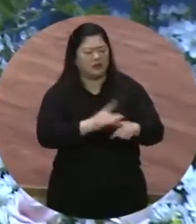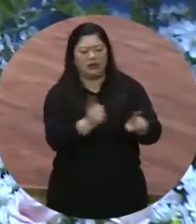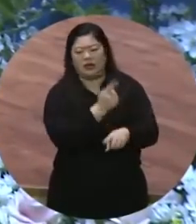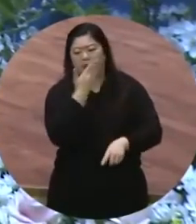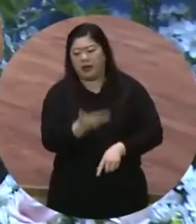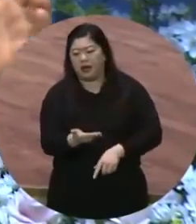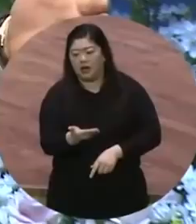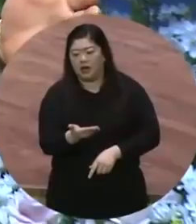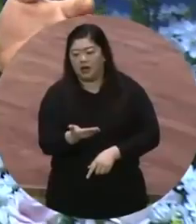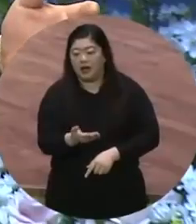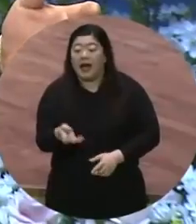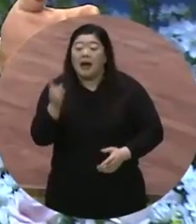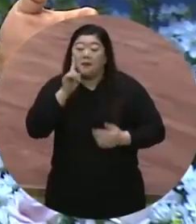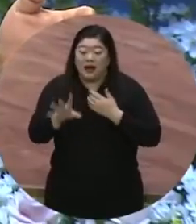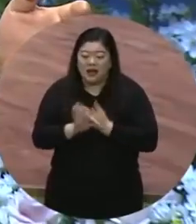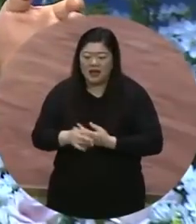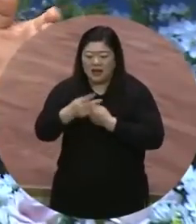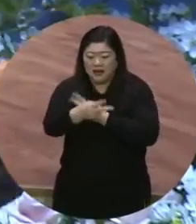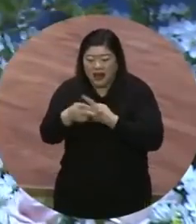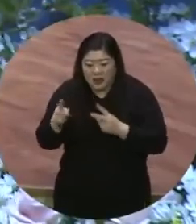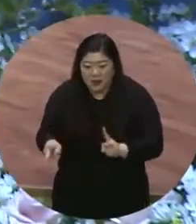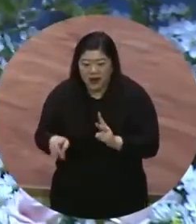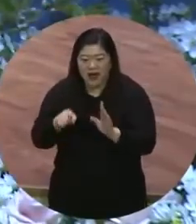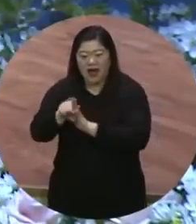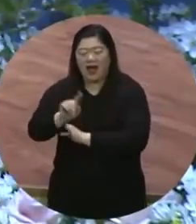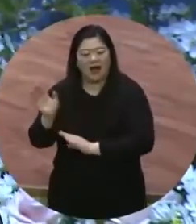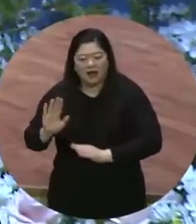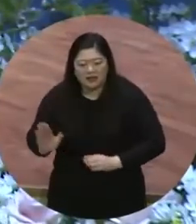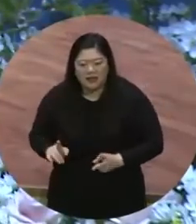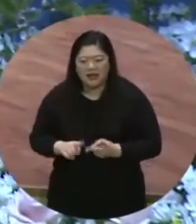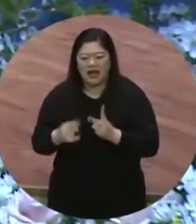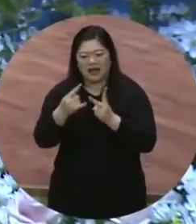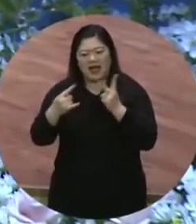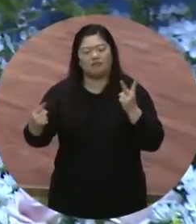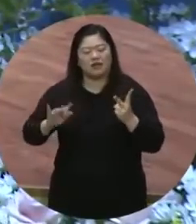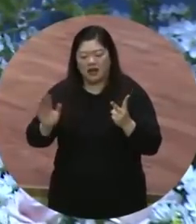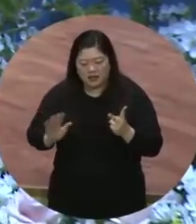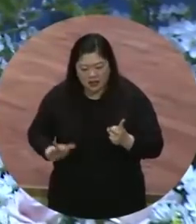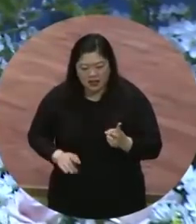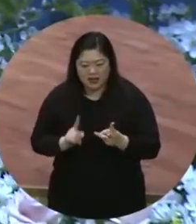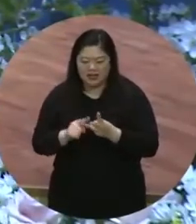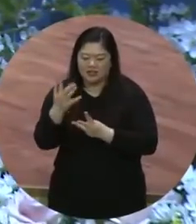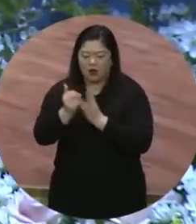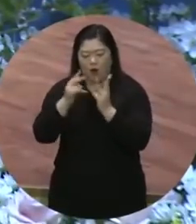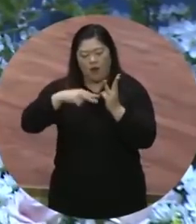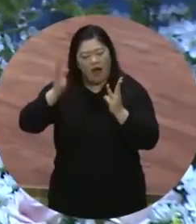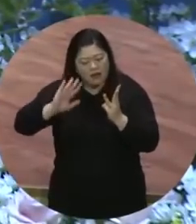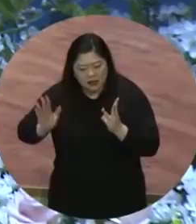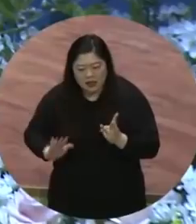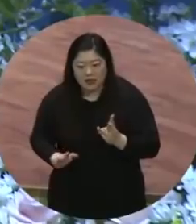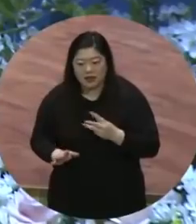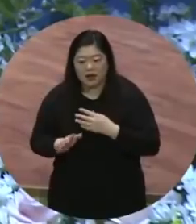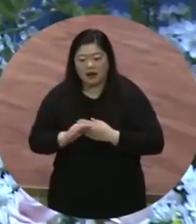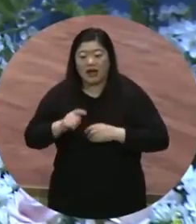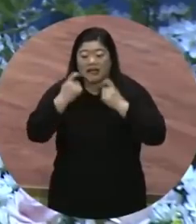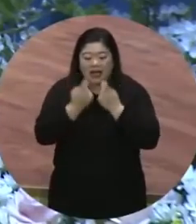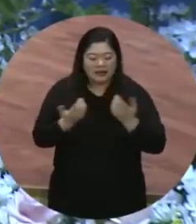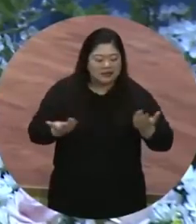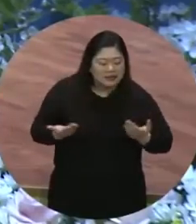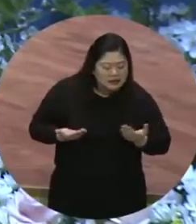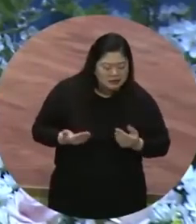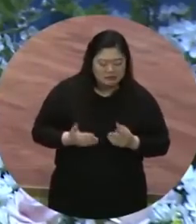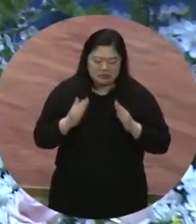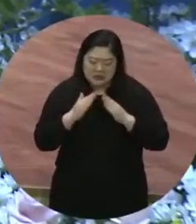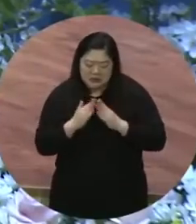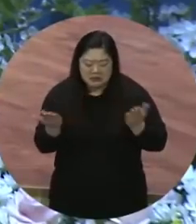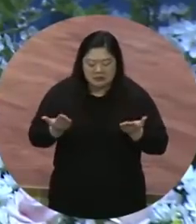그냥 쫙 잡아놓으시기 바랍니다. 훈련, 캠프, 그냥 예배, 모든 모임, 그냥 계속 영적인 분위기